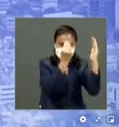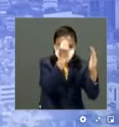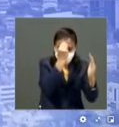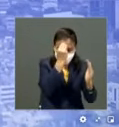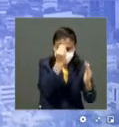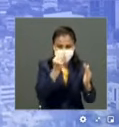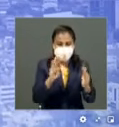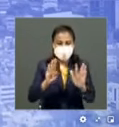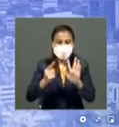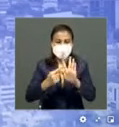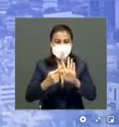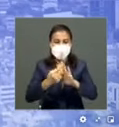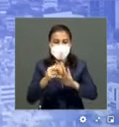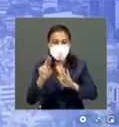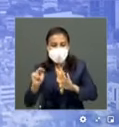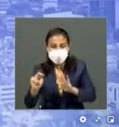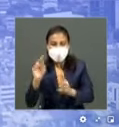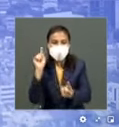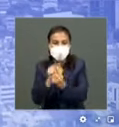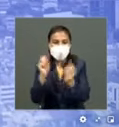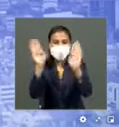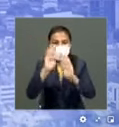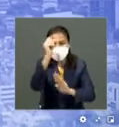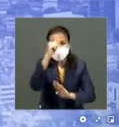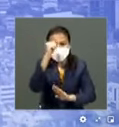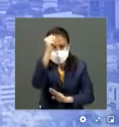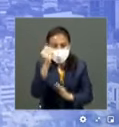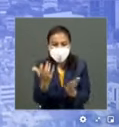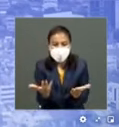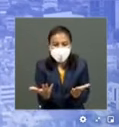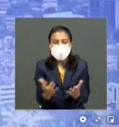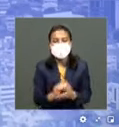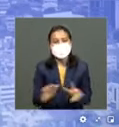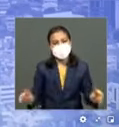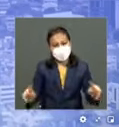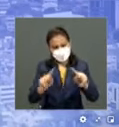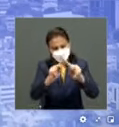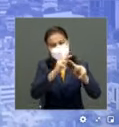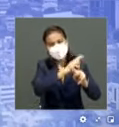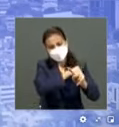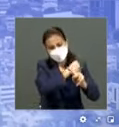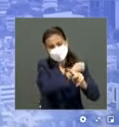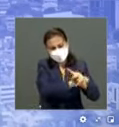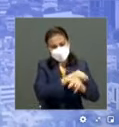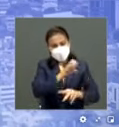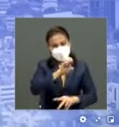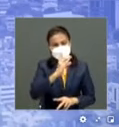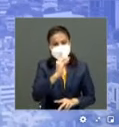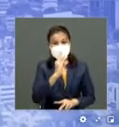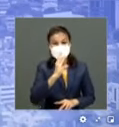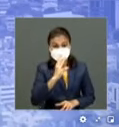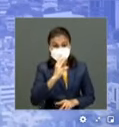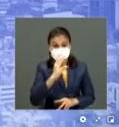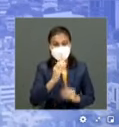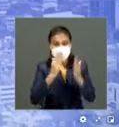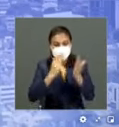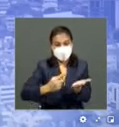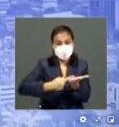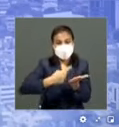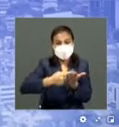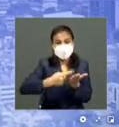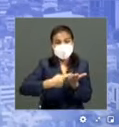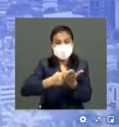ยนะคะตรงนี้ก็ทำให้ในที่ประชุม EOC ของกระทรวงสาธารณสุขโดยมีคณะท่านที่ปรึกษาเข้าร่ว